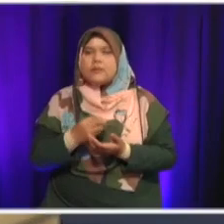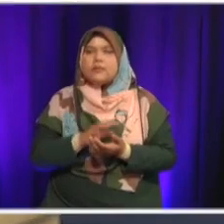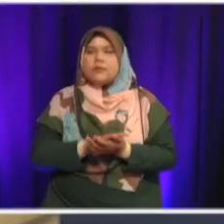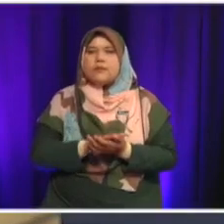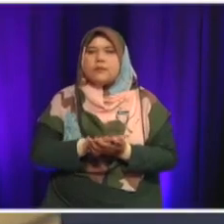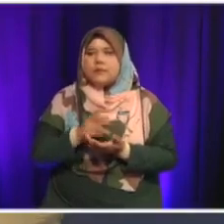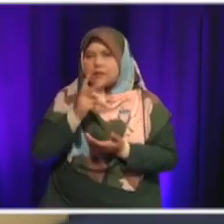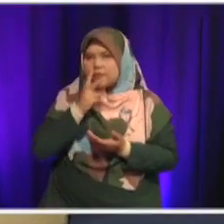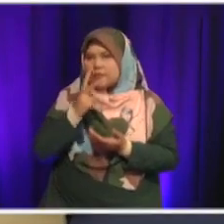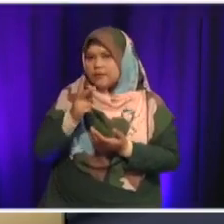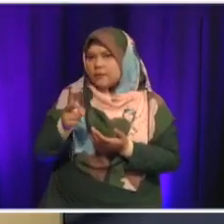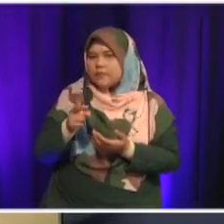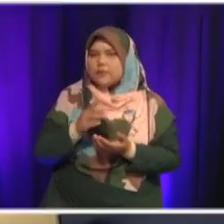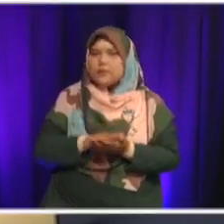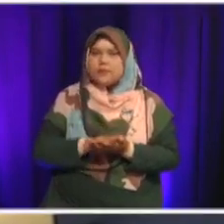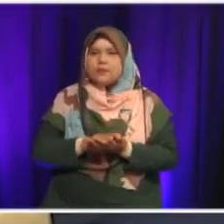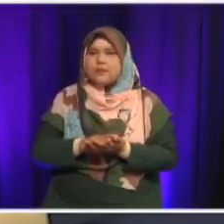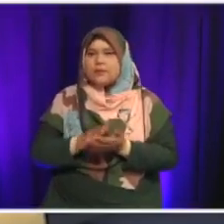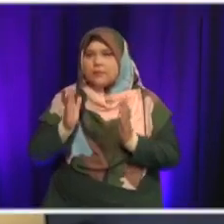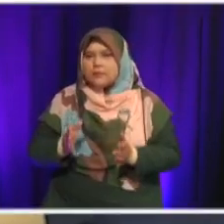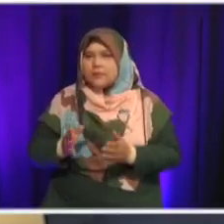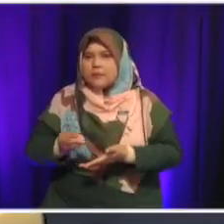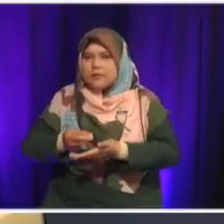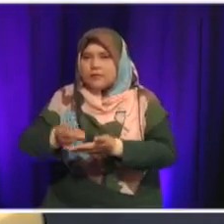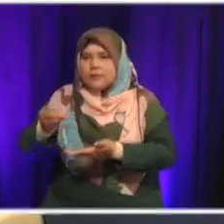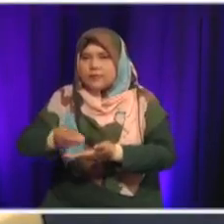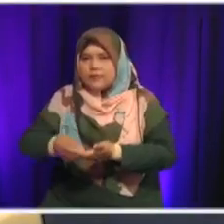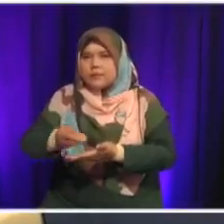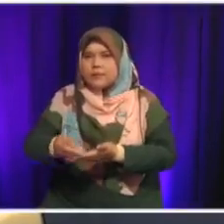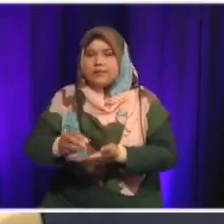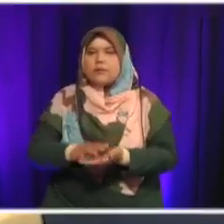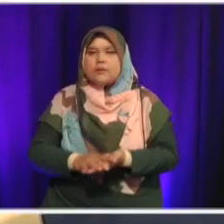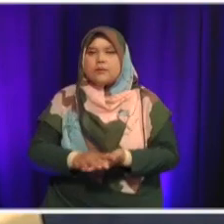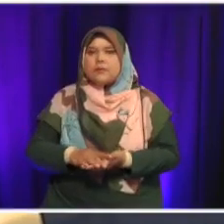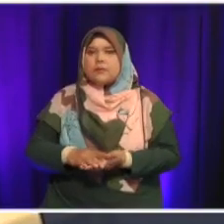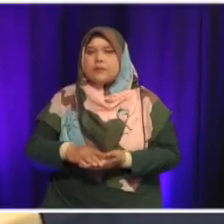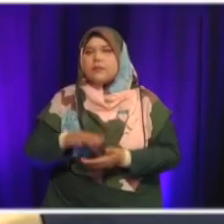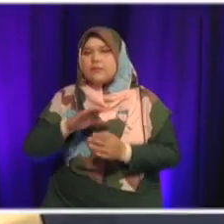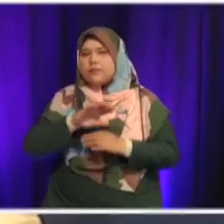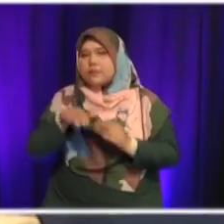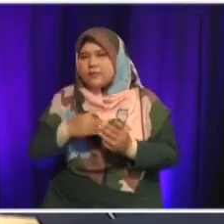Perhatian apa gila kan semua orang